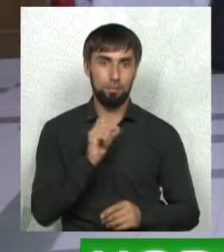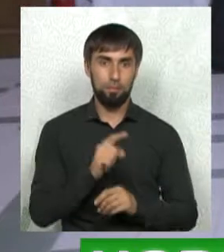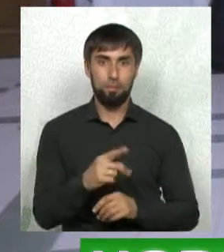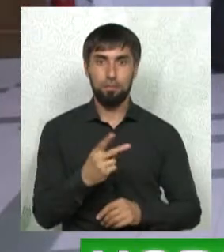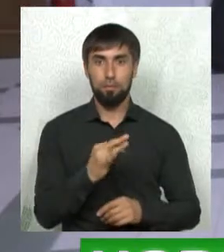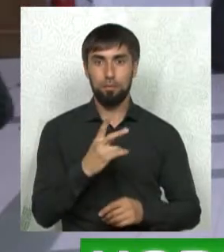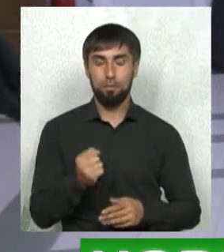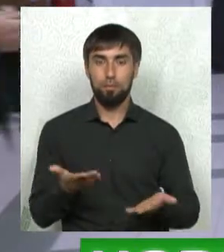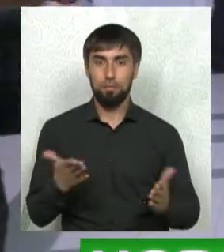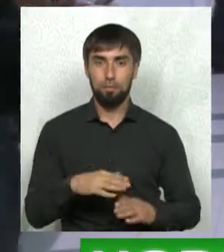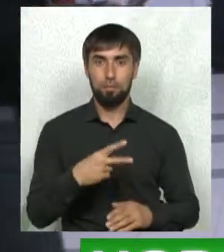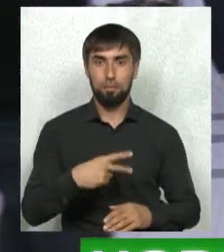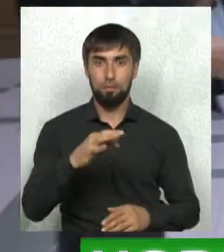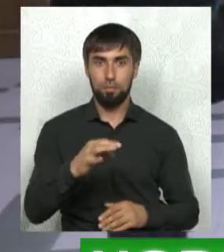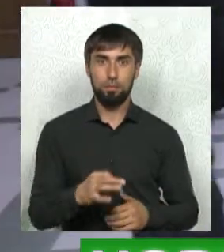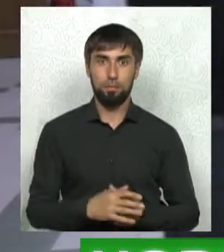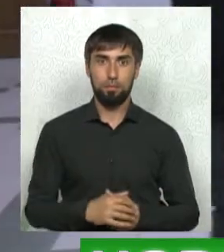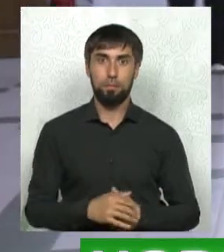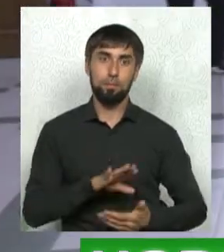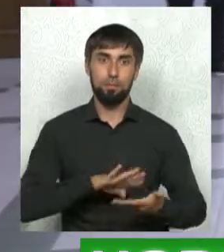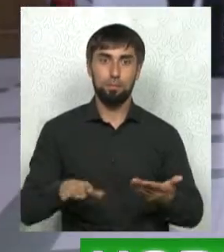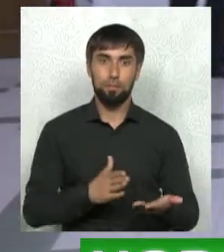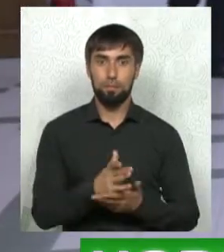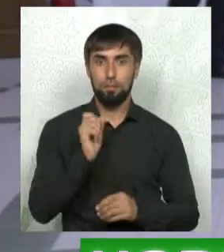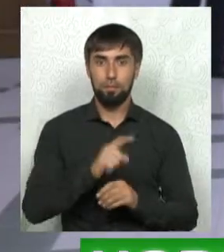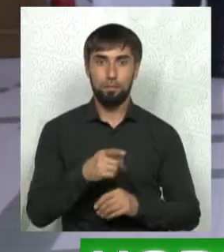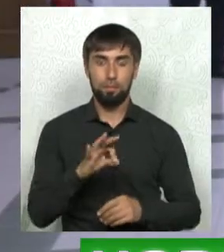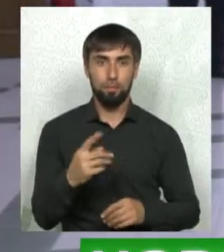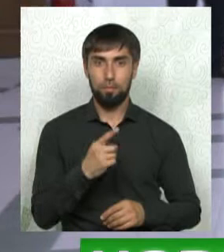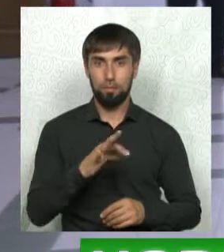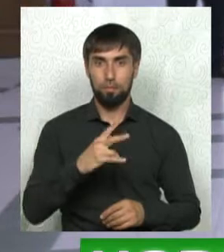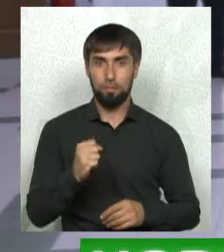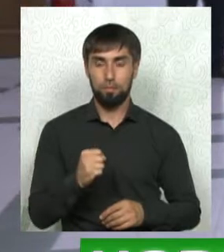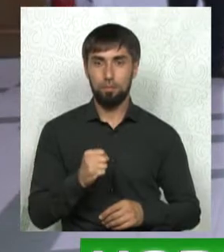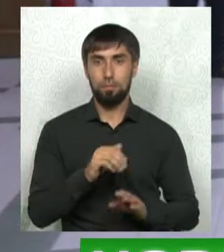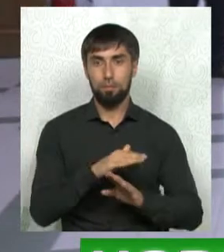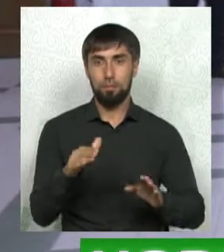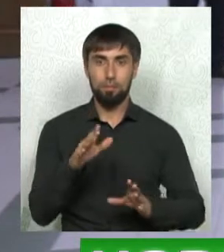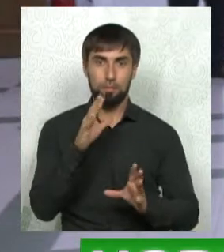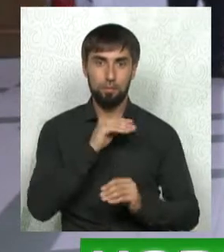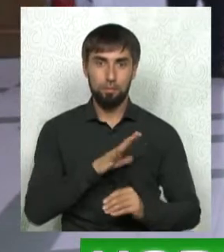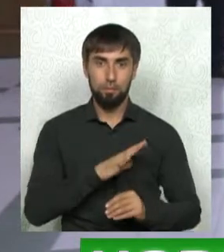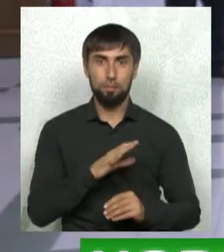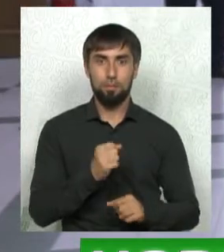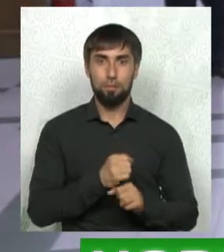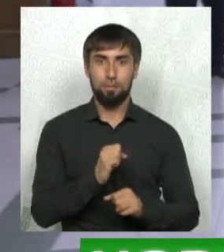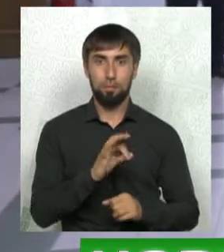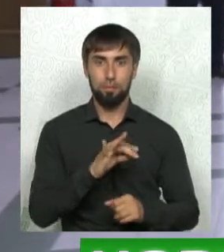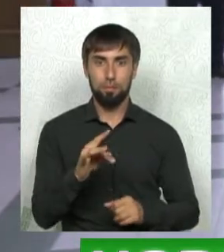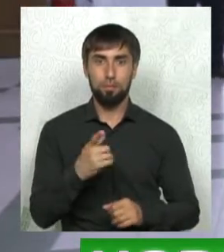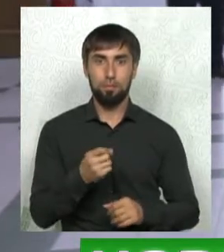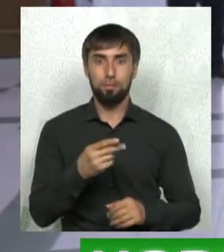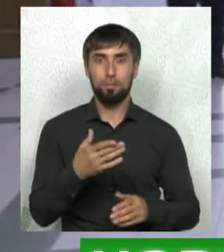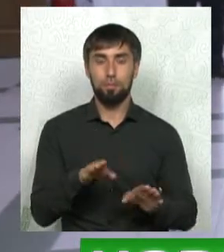вторая волна, оставшиеся 20%. После выхода приказа о первой волне ребята успевали сориентироваться, где какие